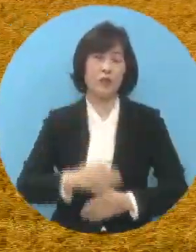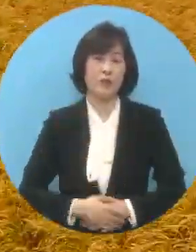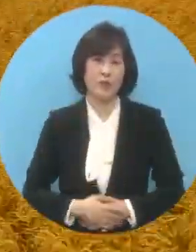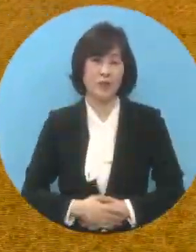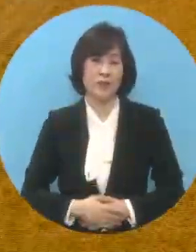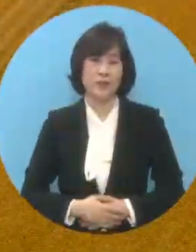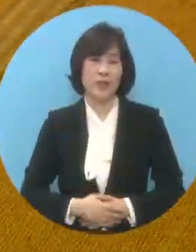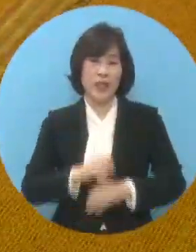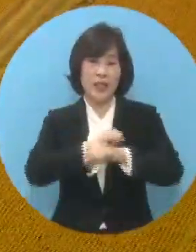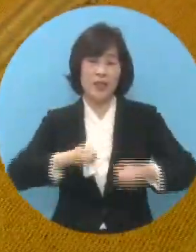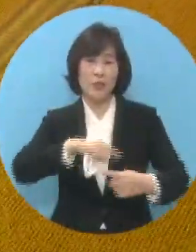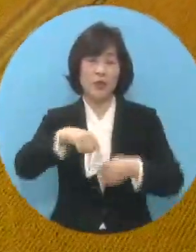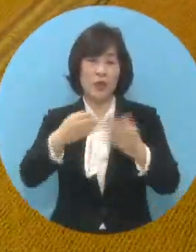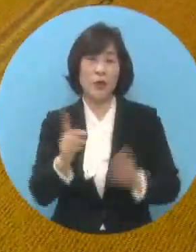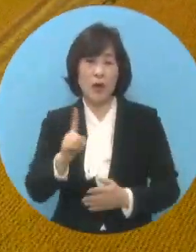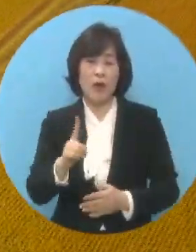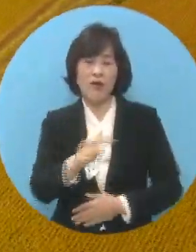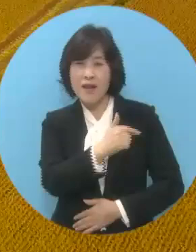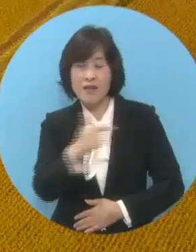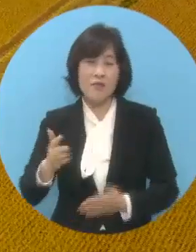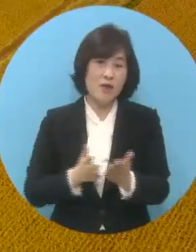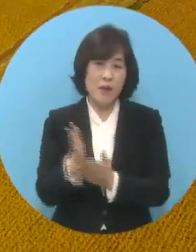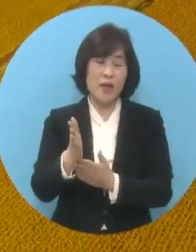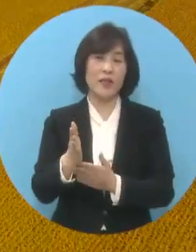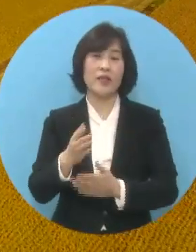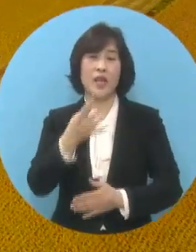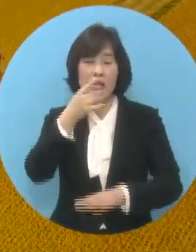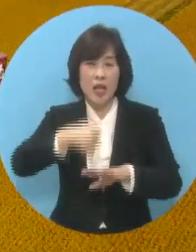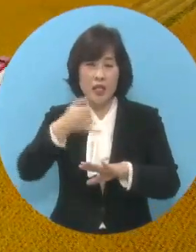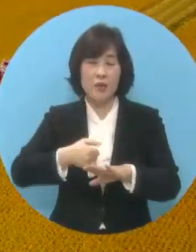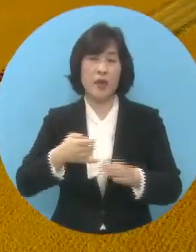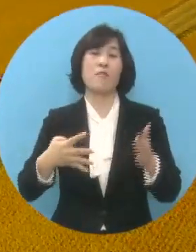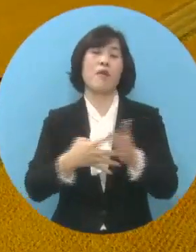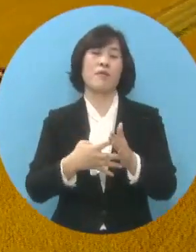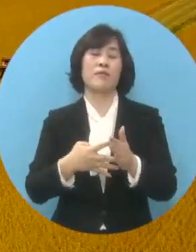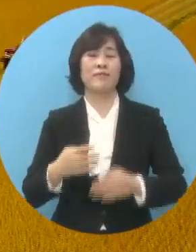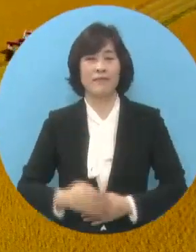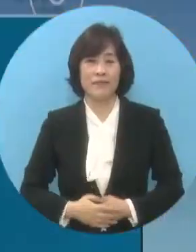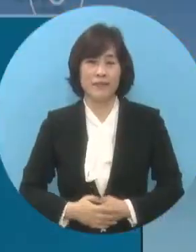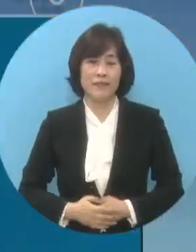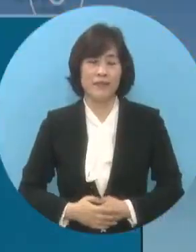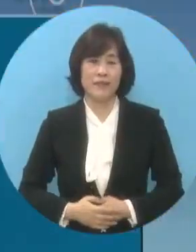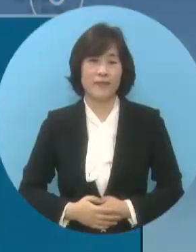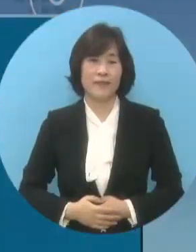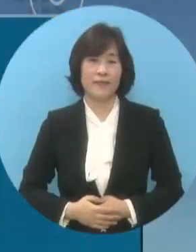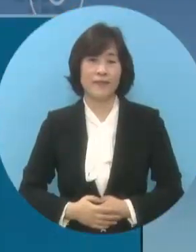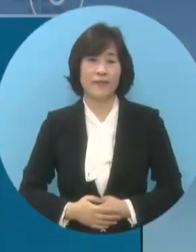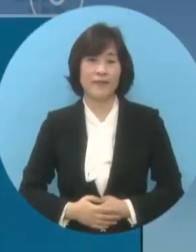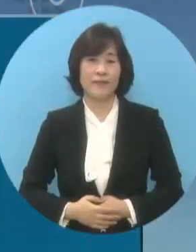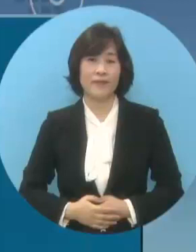들녘 경영체란 규모화, 전문화된 벼재배 법인을 말합니다. 이어서 정보마당입니다.